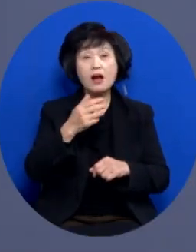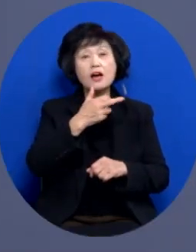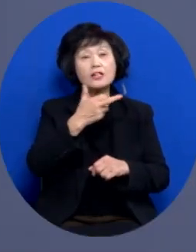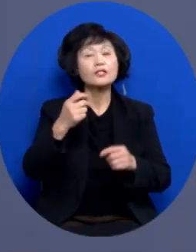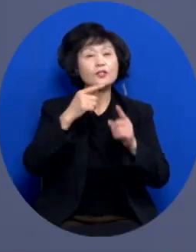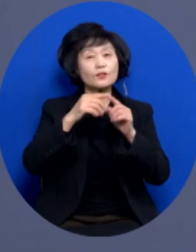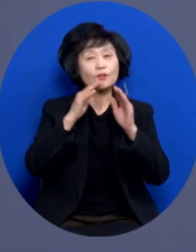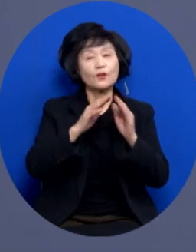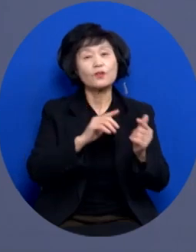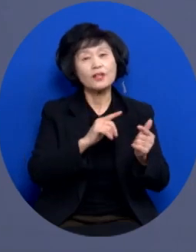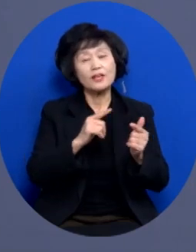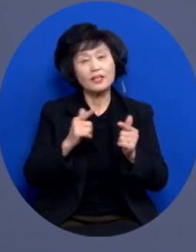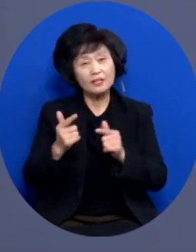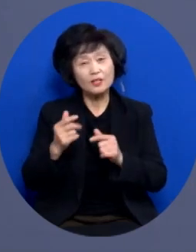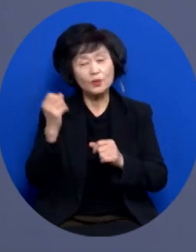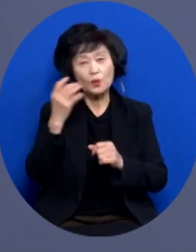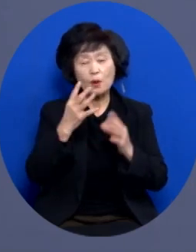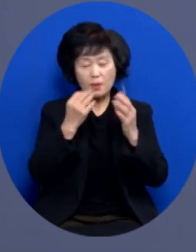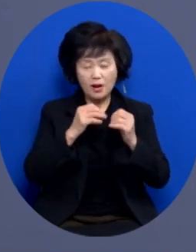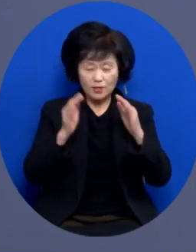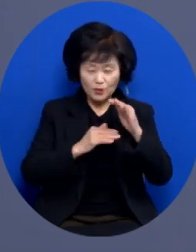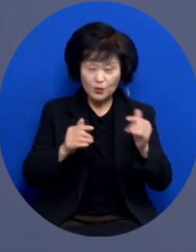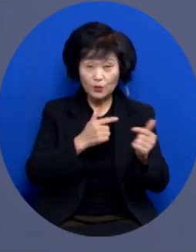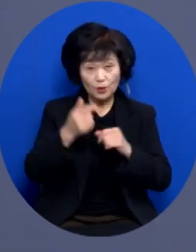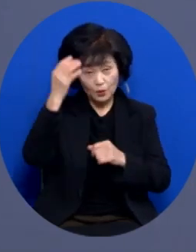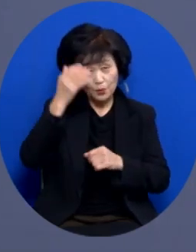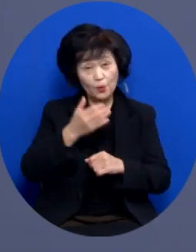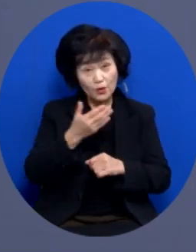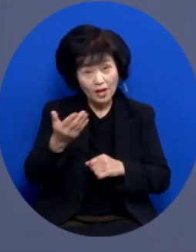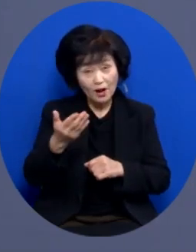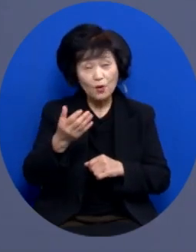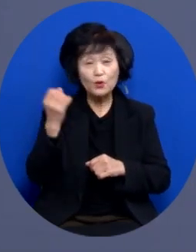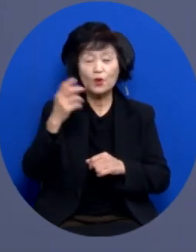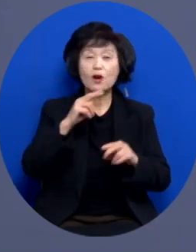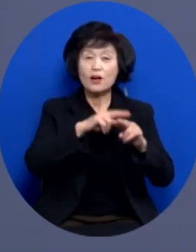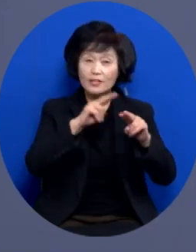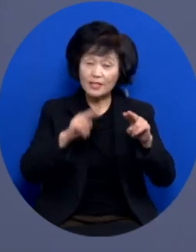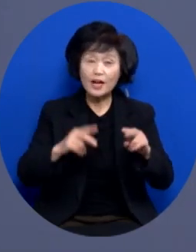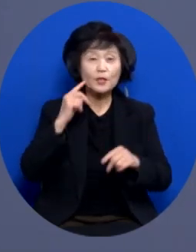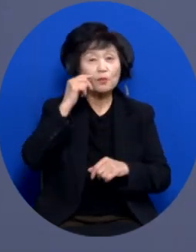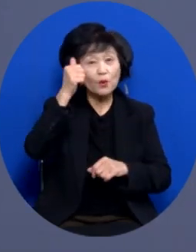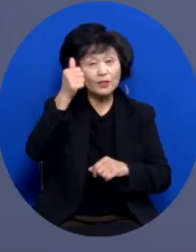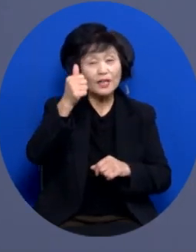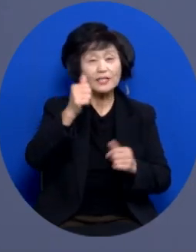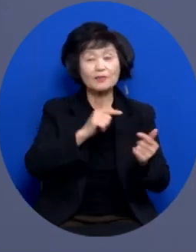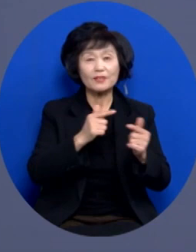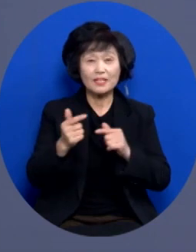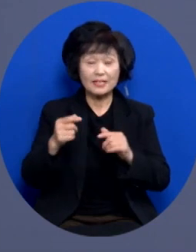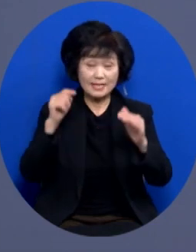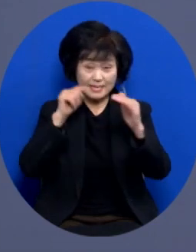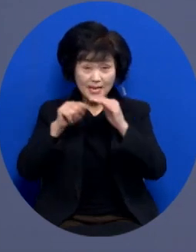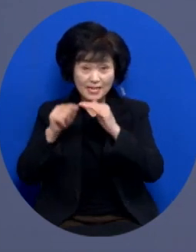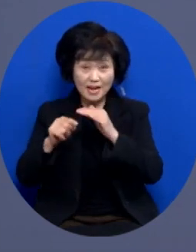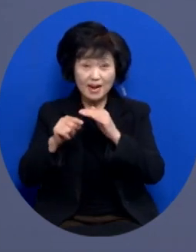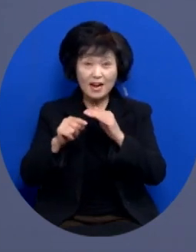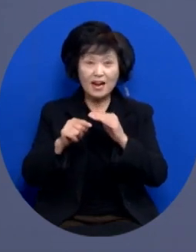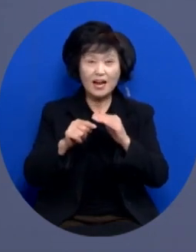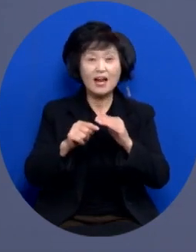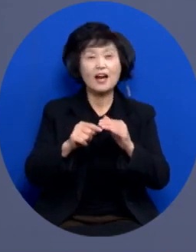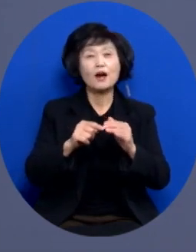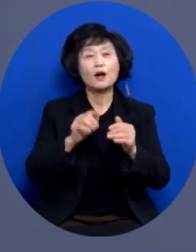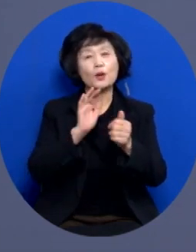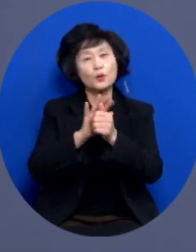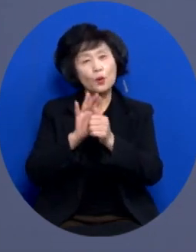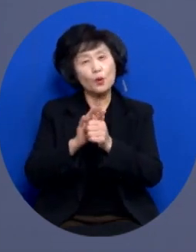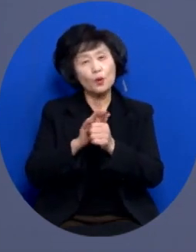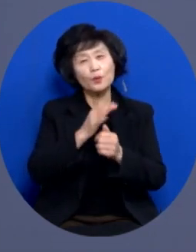교회들이 또는 많은 성도들이 후원해서 은퇴한 목사님들이 찾아가는 교회 살리기를 했으면 참 좋겠다는 생각이 듭니다.